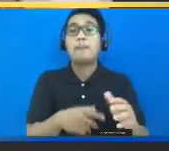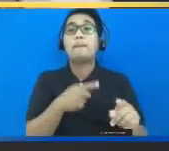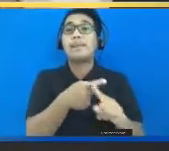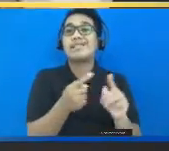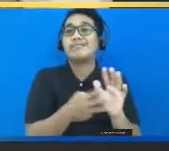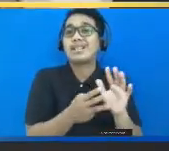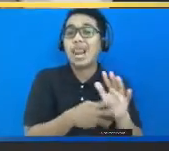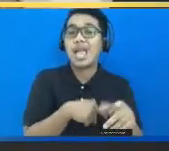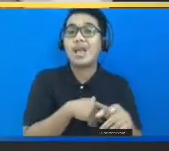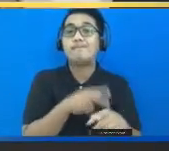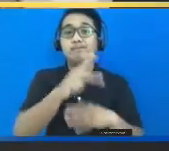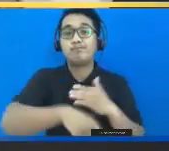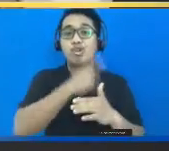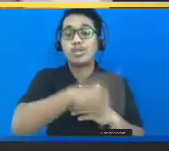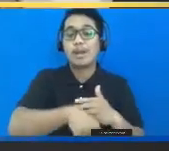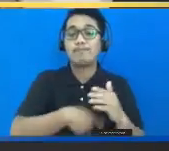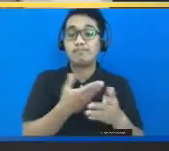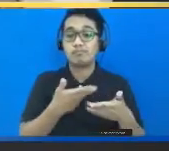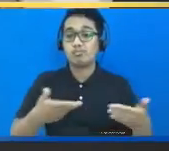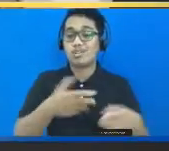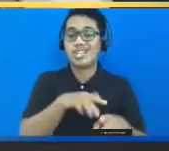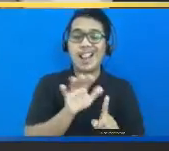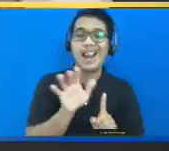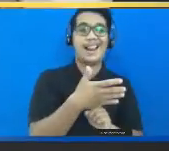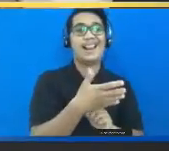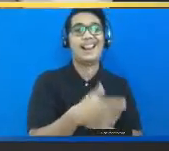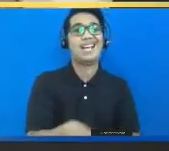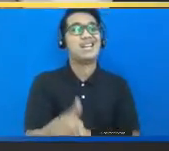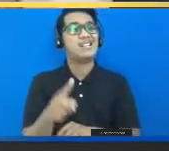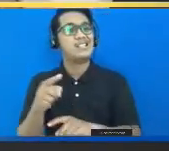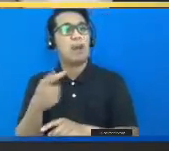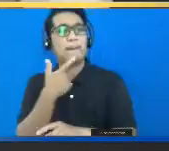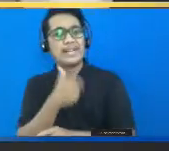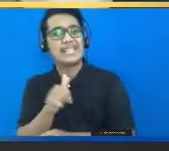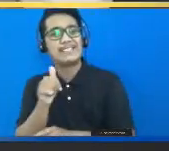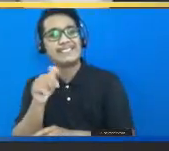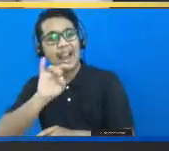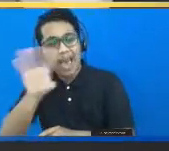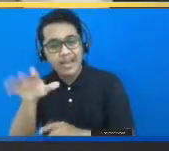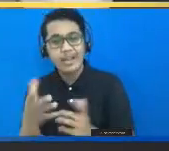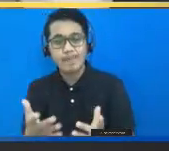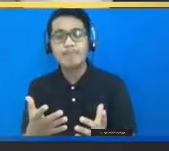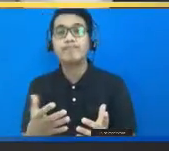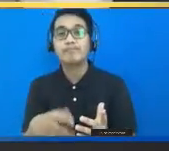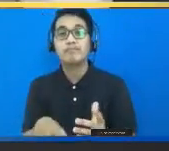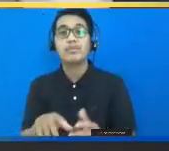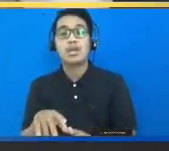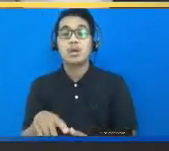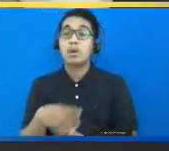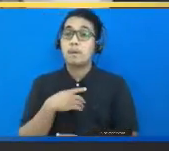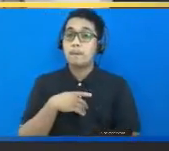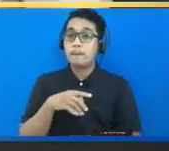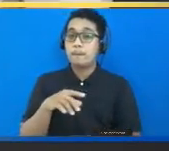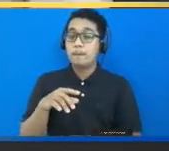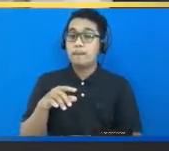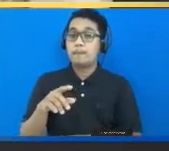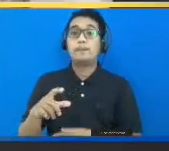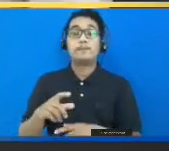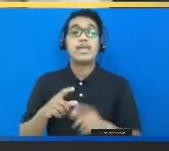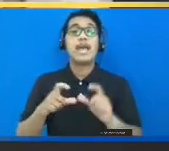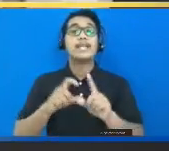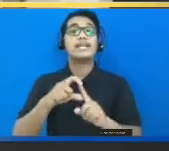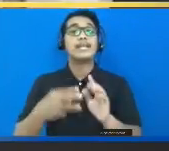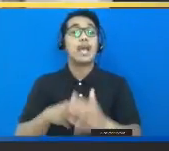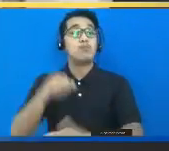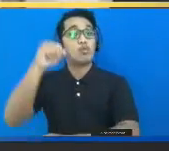sosial dan juga yang juga penting sebenarnya menjadi agenda di pemerintahan Jokowi Ma'ruf adalah peningkatan SDM unggul